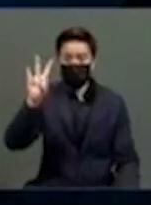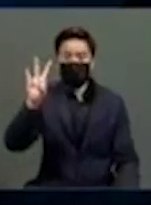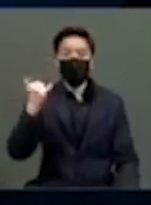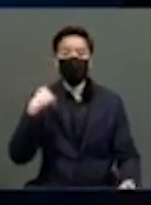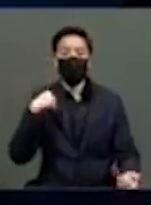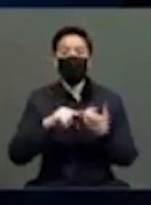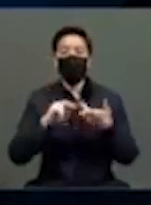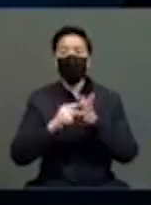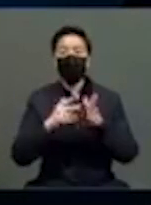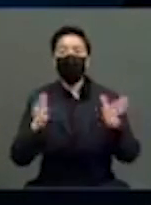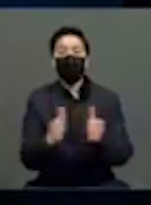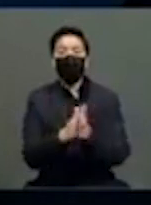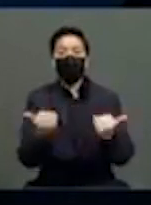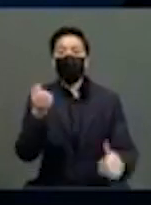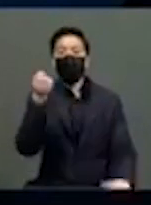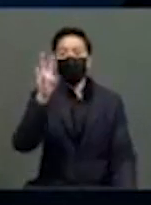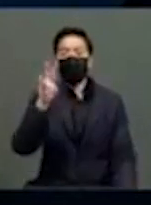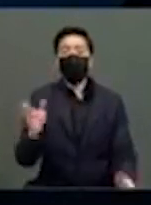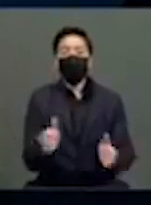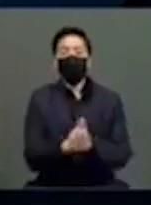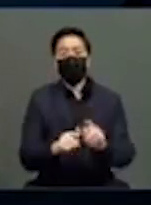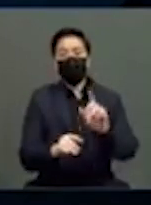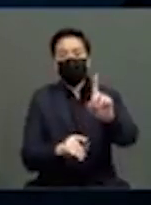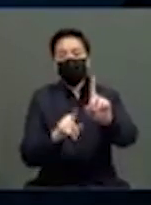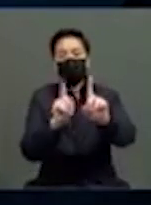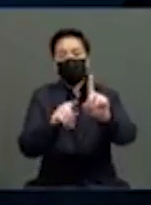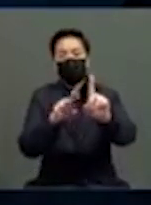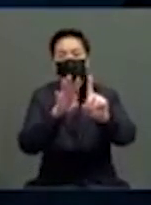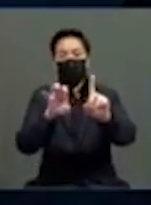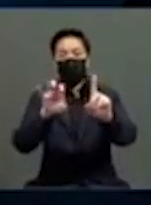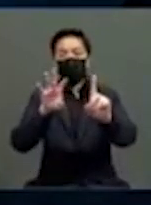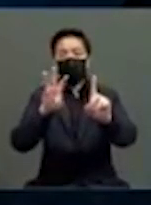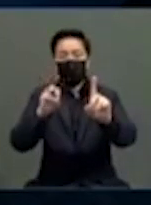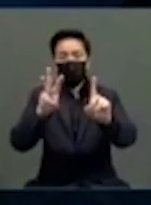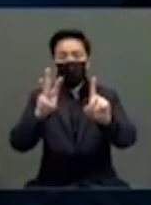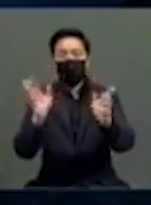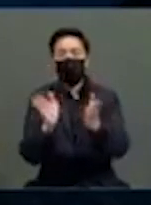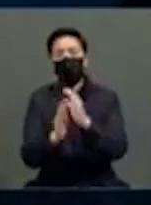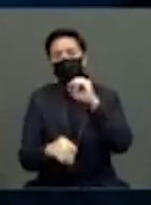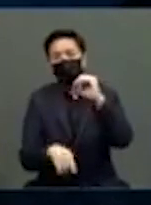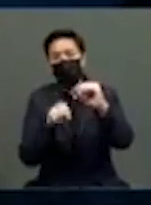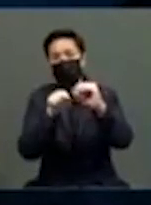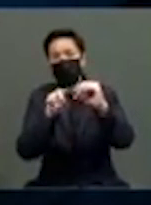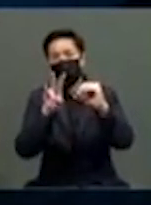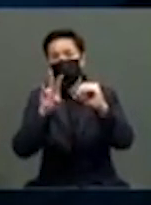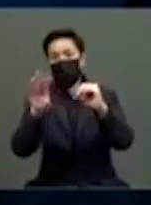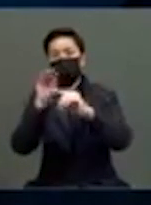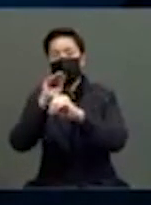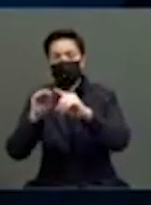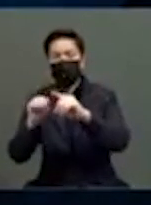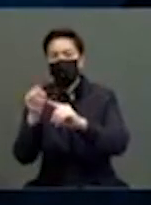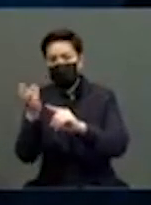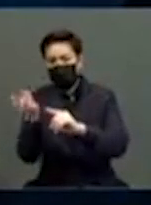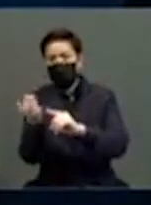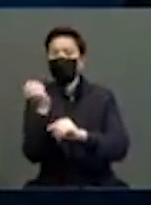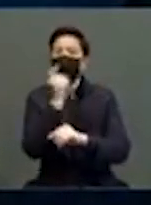ทำให้ยอดรวมสะสมอยู่ที่1466ที่เป็นศูนย์ 474เปอร์เซ็นต์ซึ่งก็ต่ำกว่าในหลายประเทศ